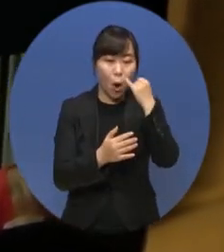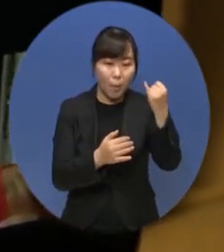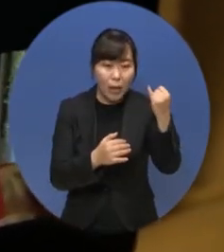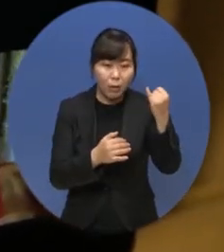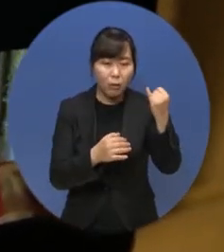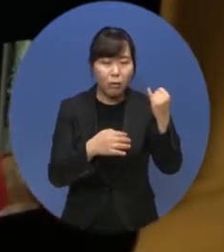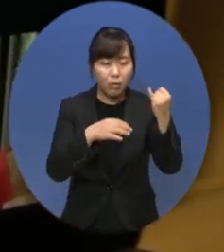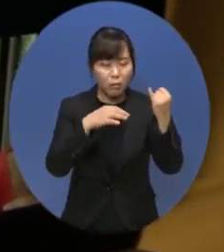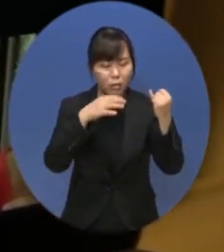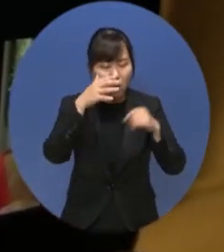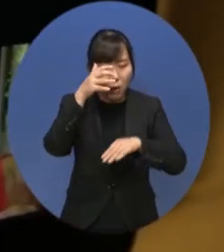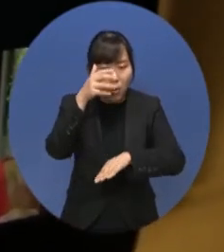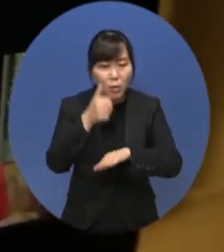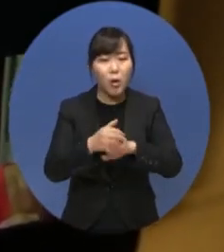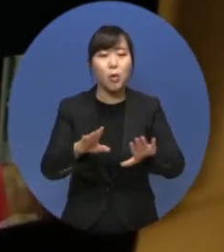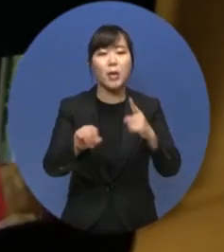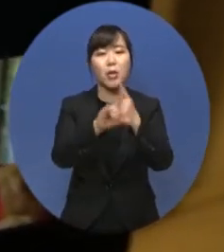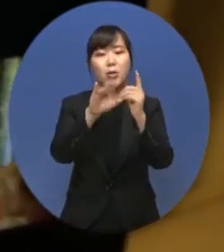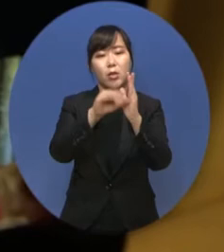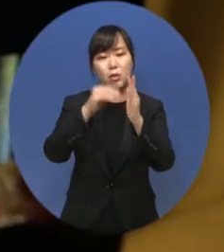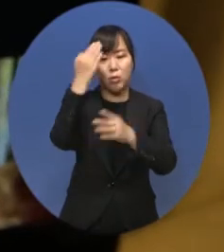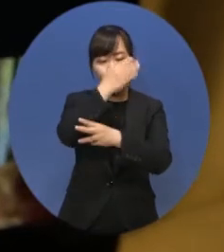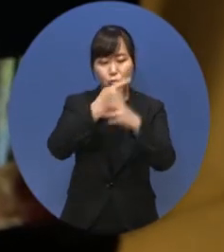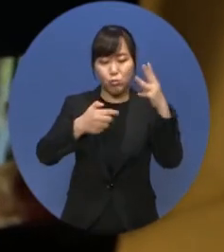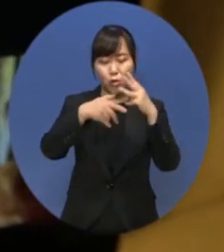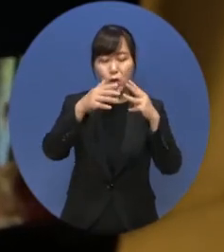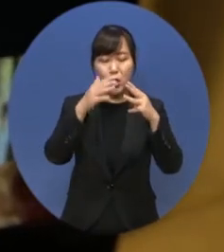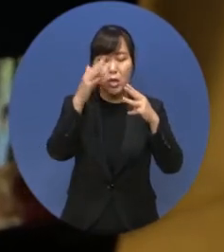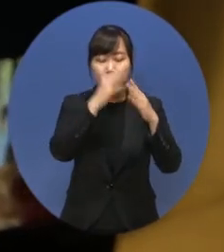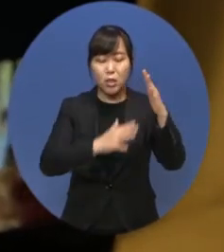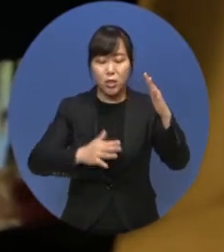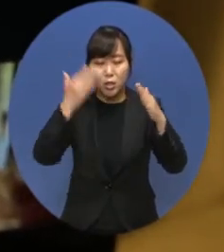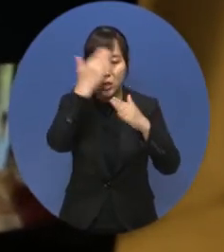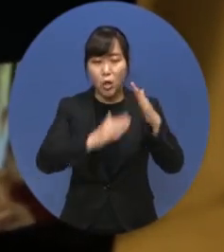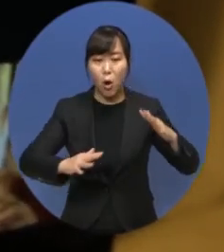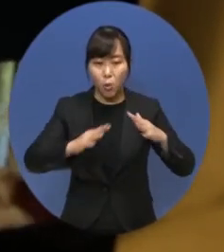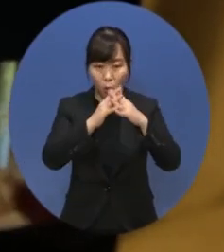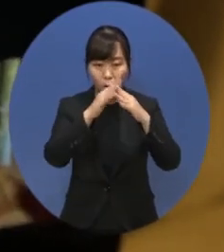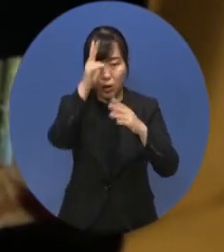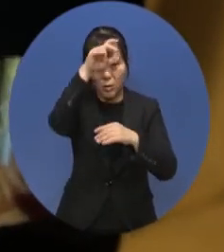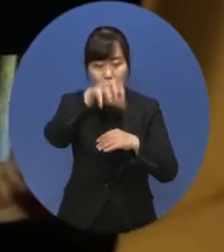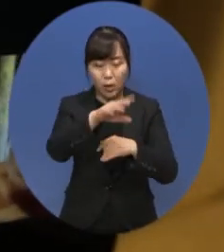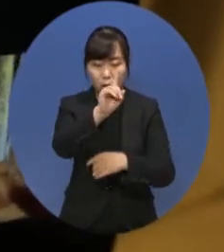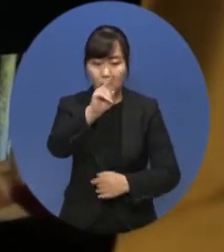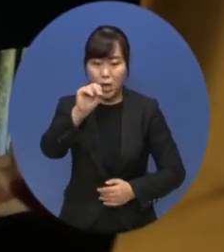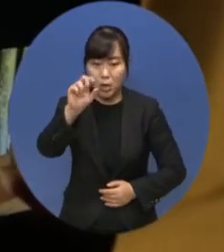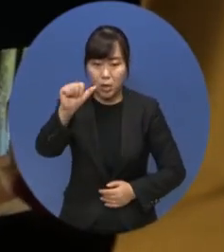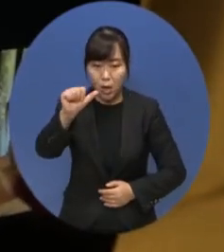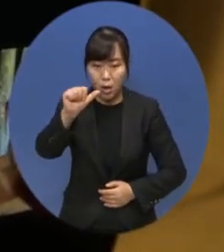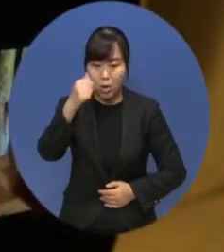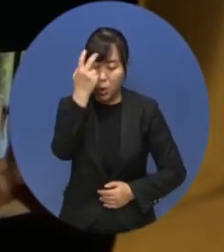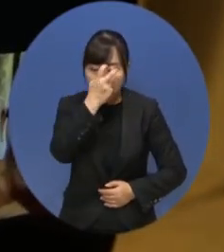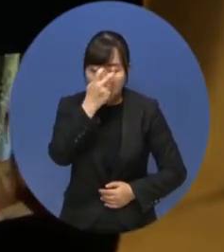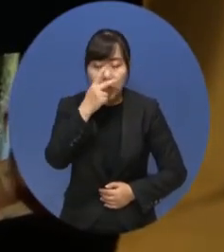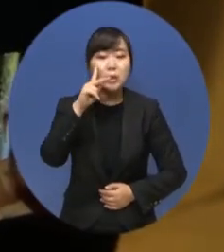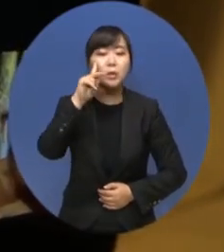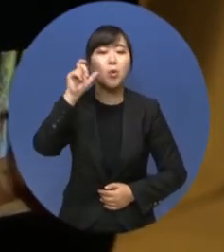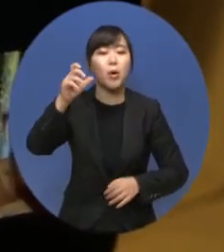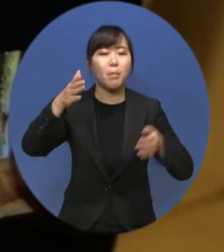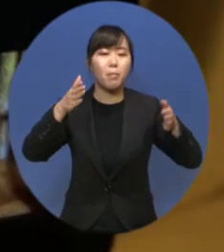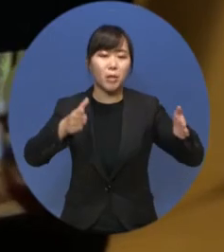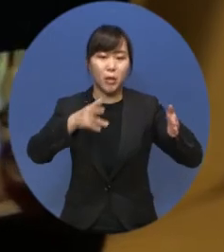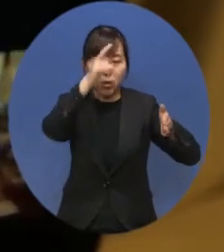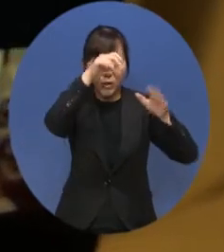우여곡절 끝에 올해 1월 청주 청원경찰서에 DNA 검사를 했는데 15일 만에